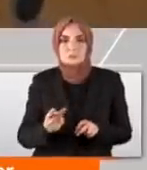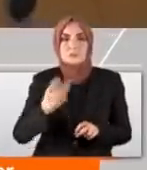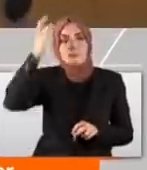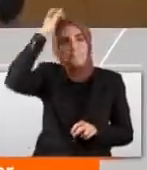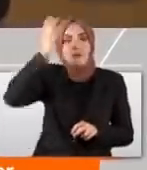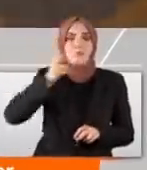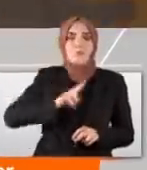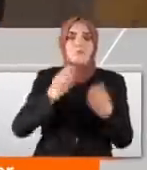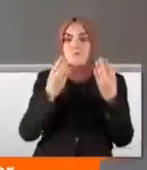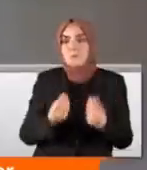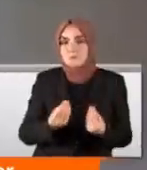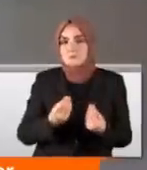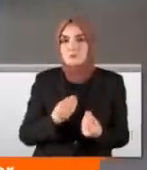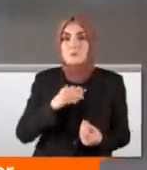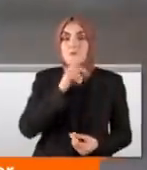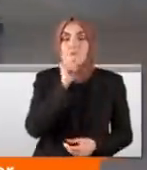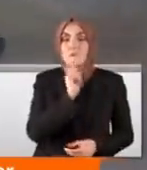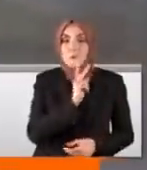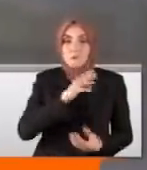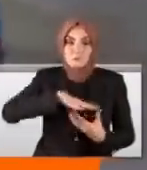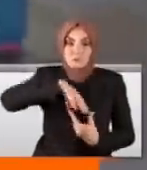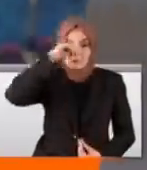organları 3 hastaya umut oldu.